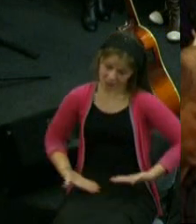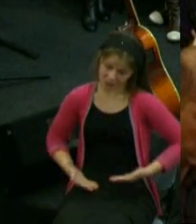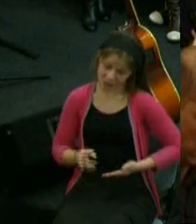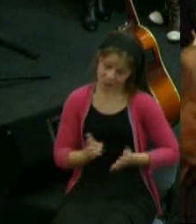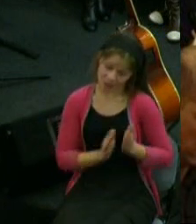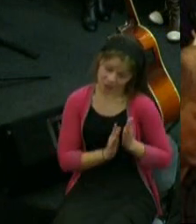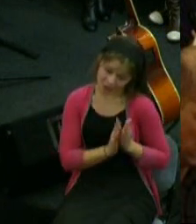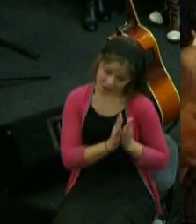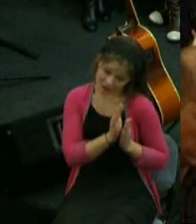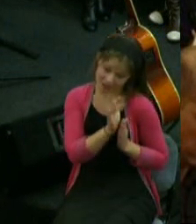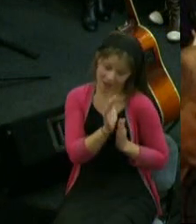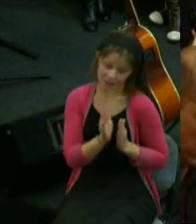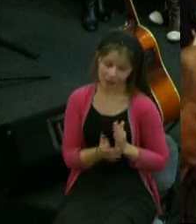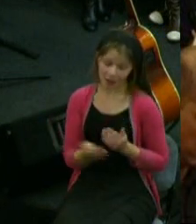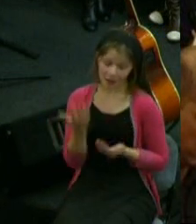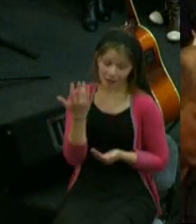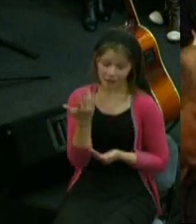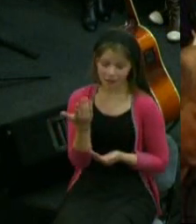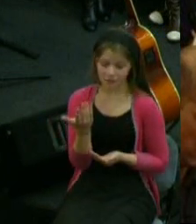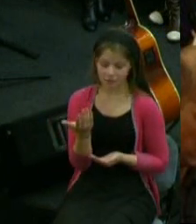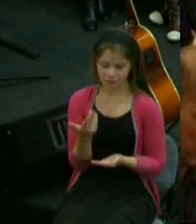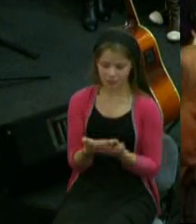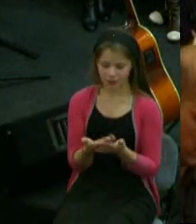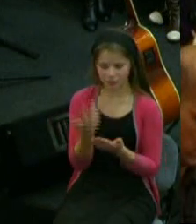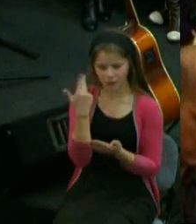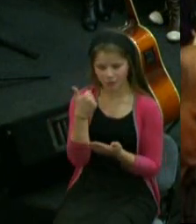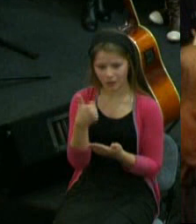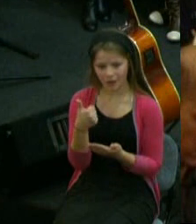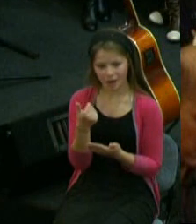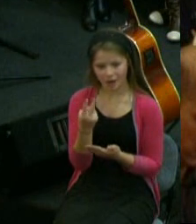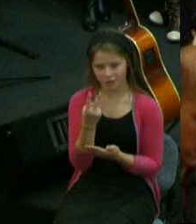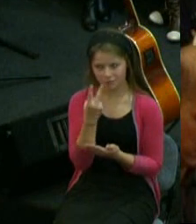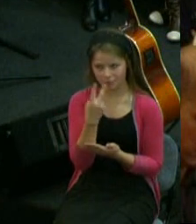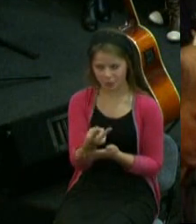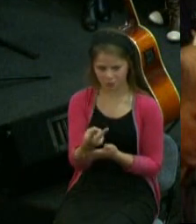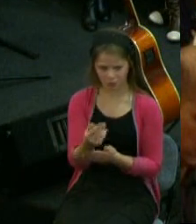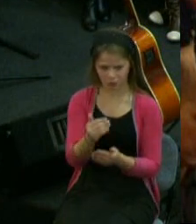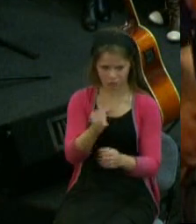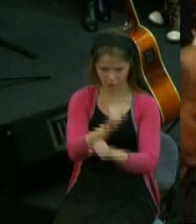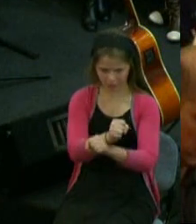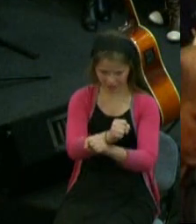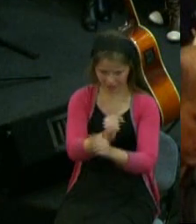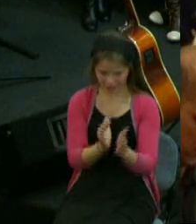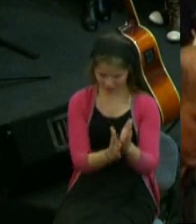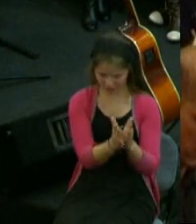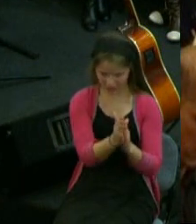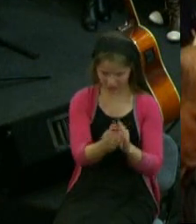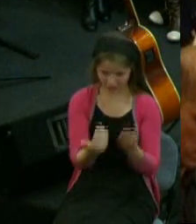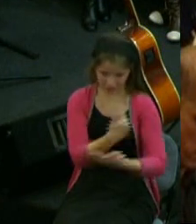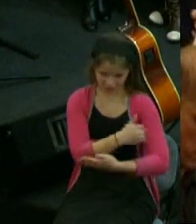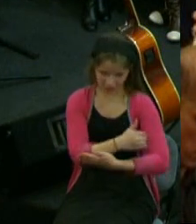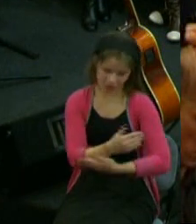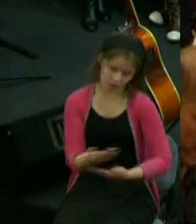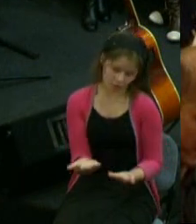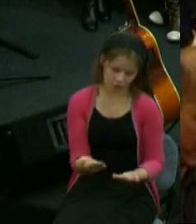Господі. Як ми порой бачимо, коли зупиняється ріст наших діток, ми бачимо, що вони не розвиваються, ми кажемо, біда з моєю дитиною,